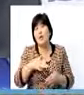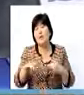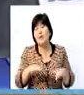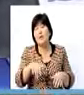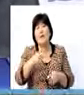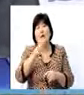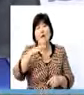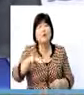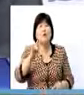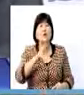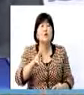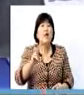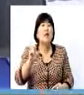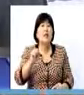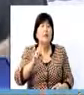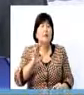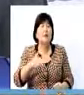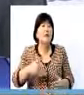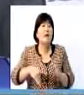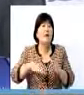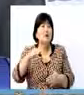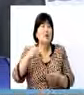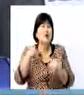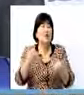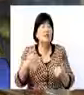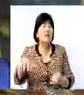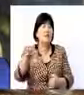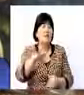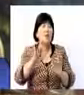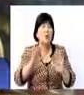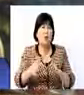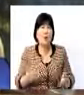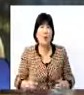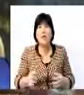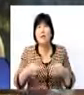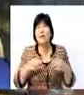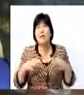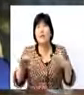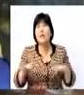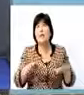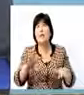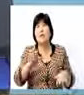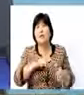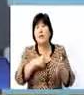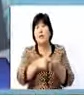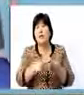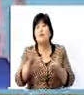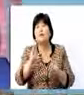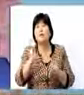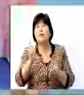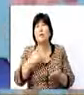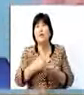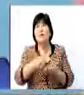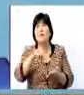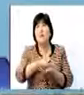мероприятиях главы государства Нурсултана Назарбаева – это высокая честь для всего региона. На торжественном мероприятии были отмечены все, кто принимал